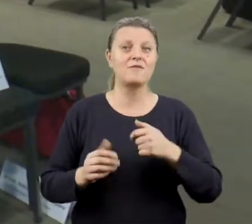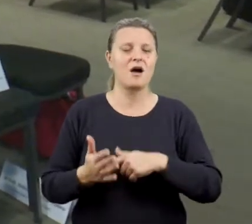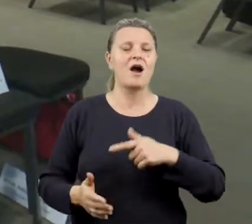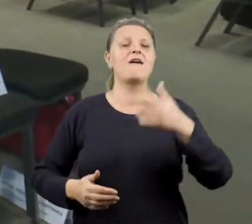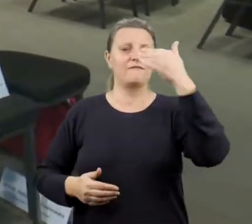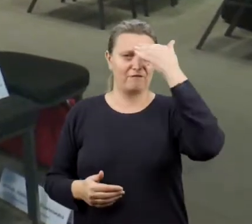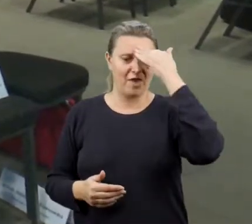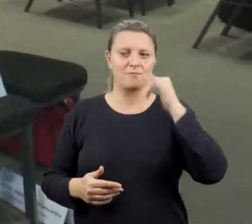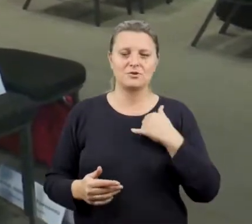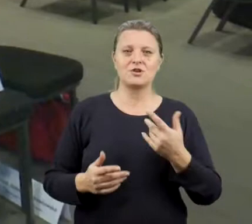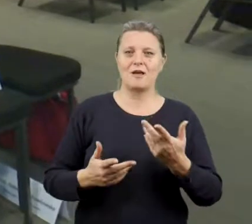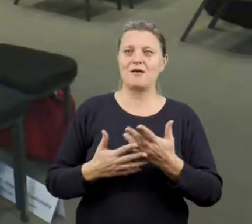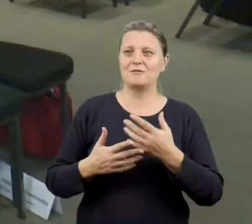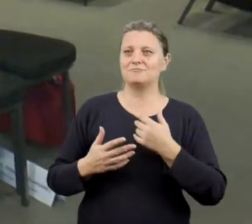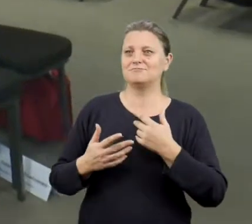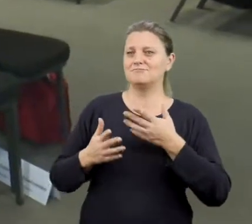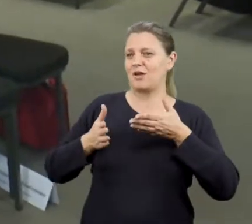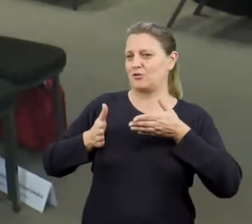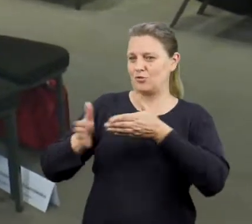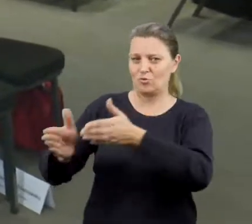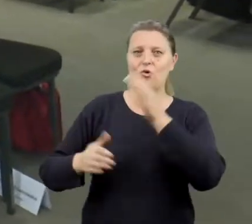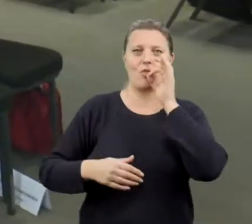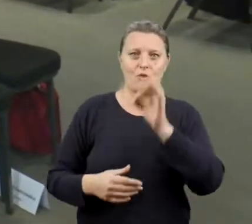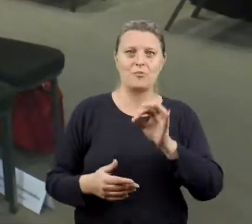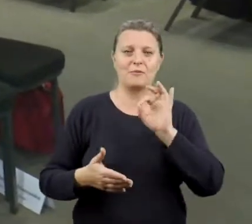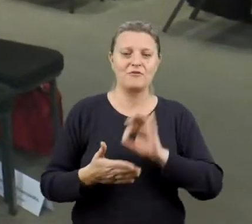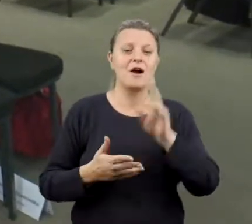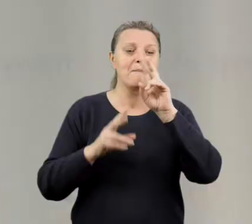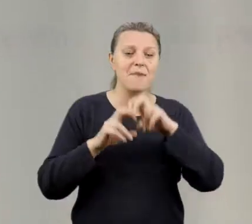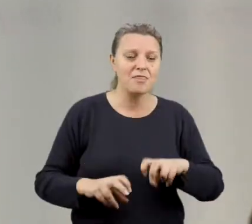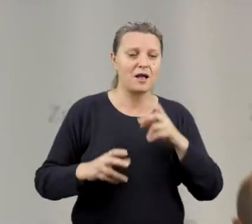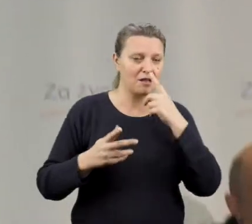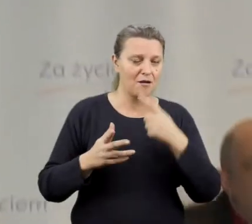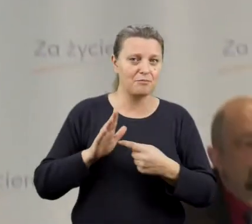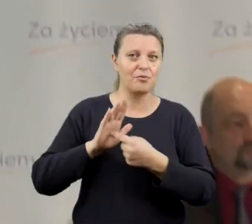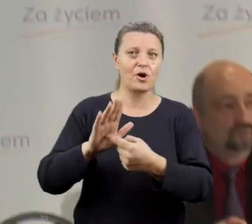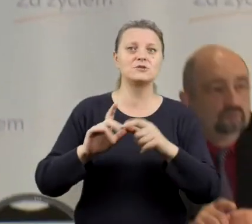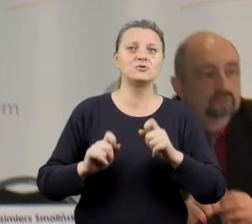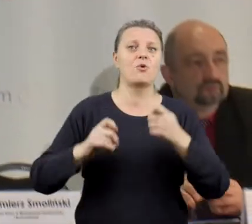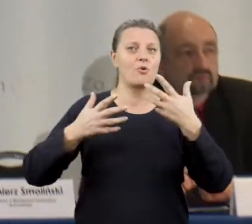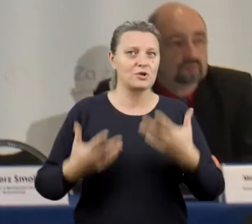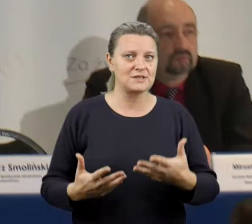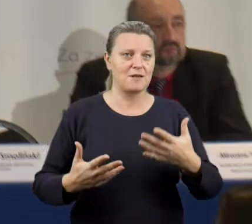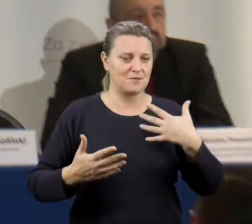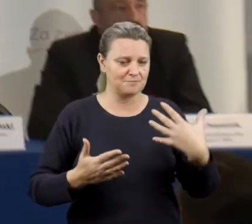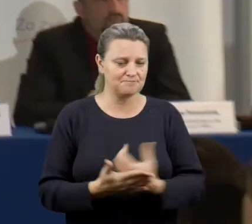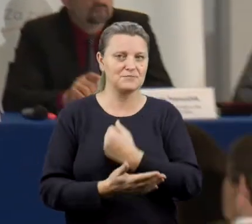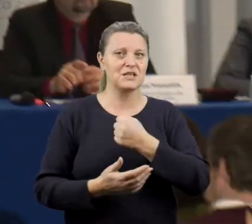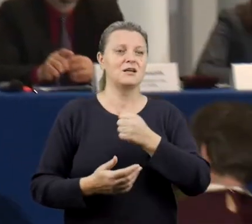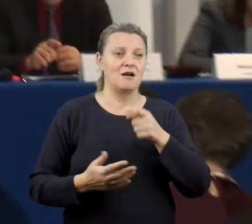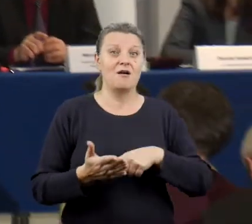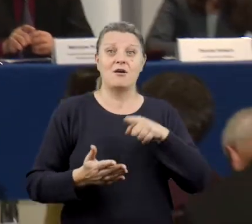potrzebują. Natomiast wiemy, że idziemy w dobrym kierunku, dlatego że rzeczywiście również nasze badania pokazują, że to, co